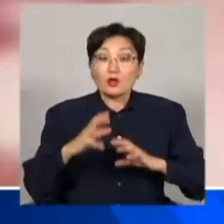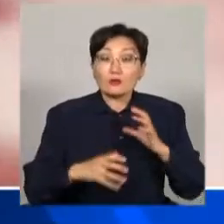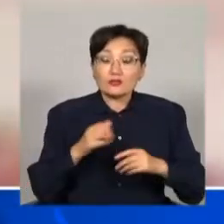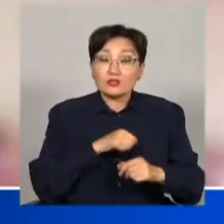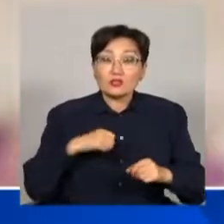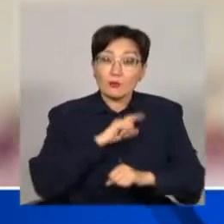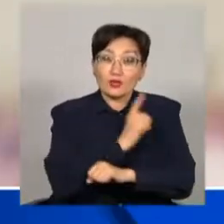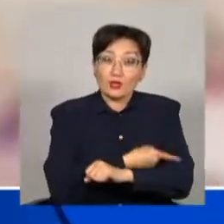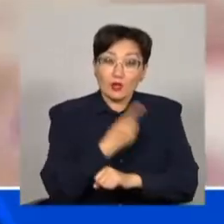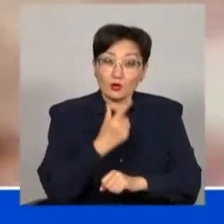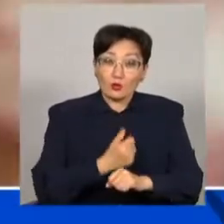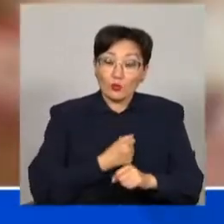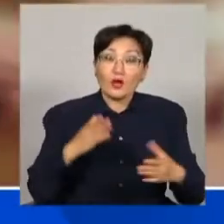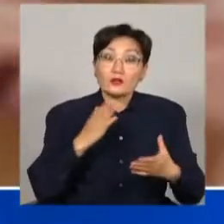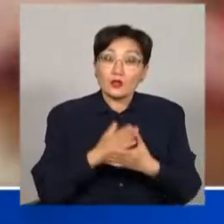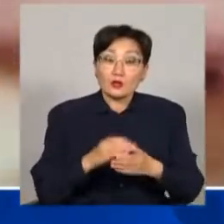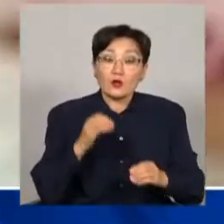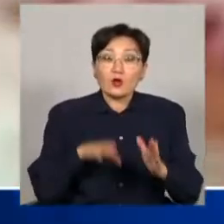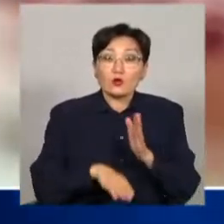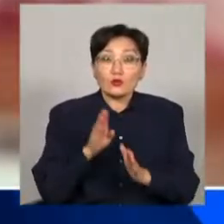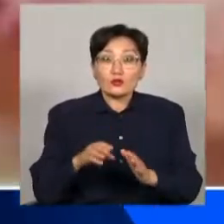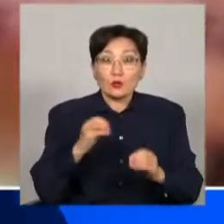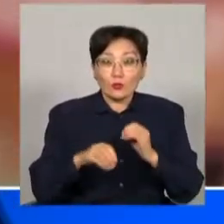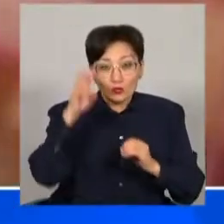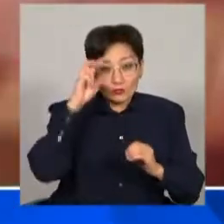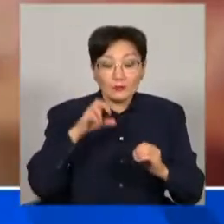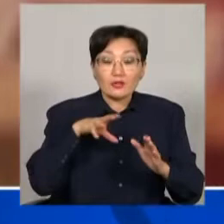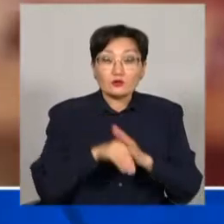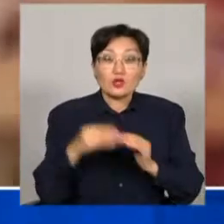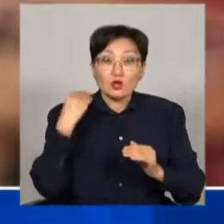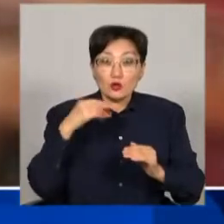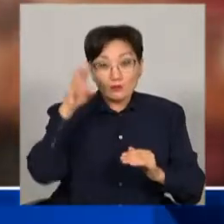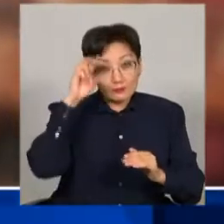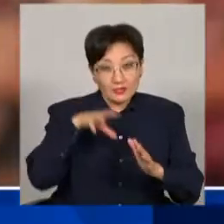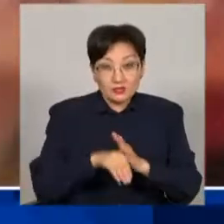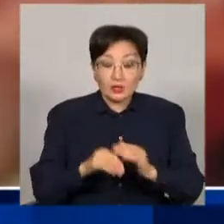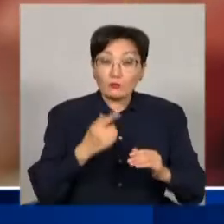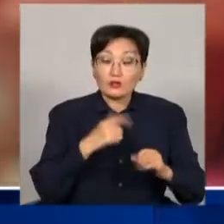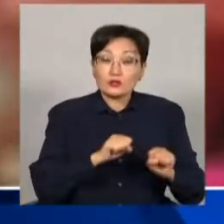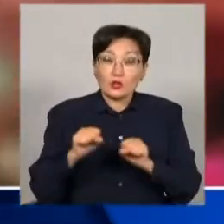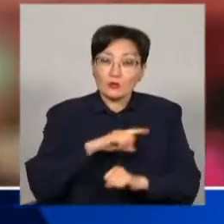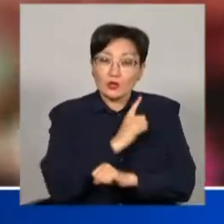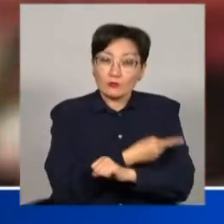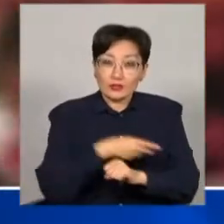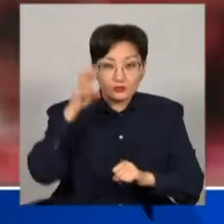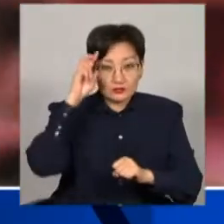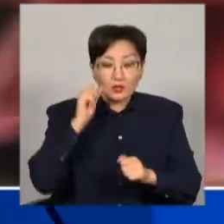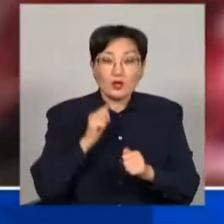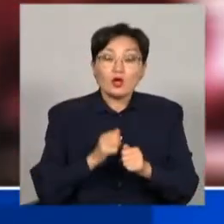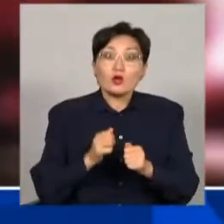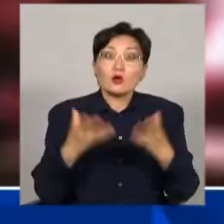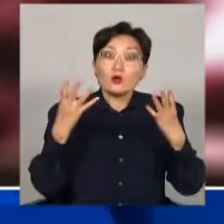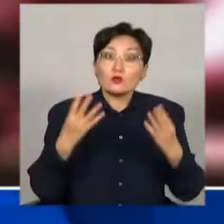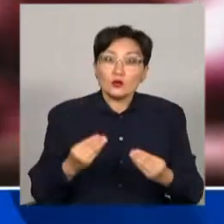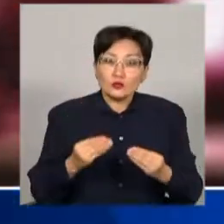ең қуатты әскер бар үздік 10 мемлекеттің қатарына осы Түркияда кіреді. Қорғанса қуатты елдің күні шуақта.